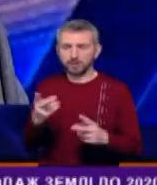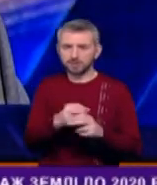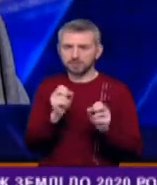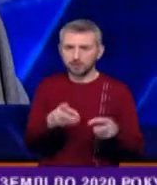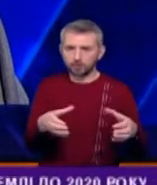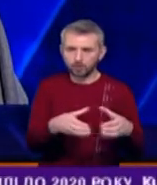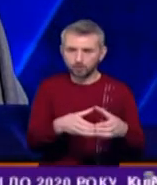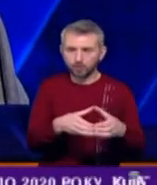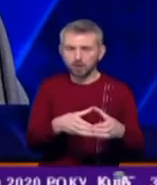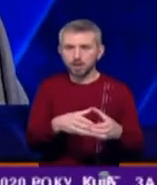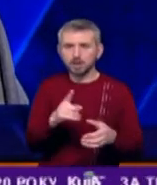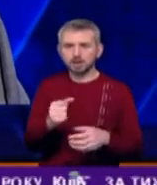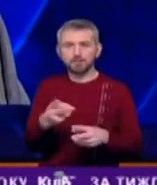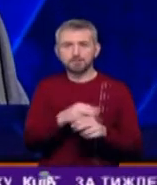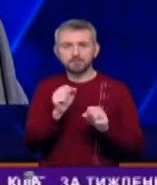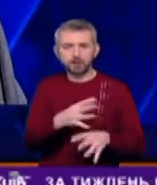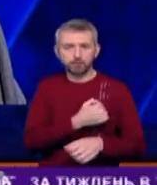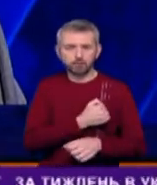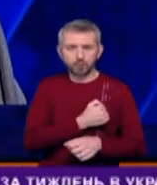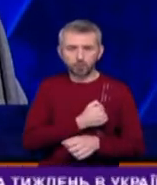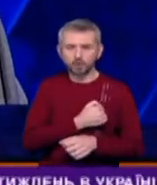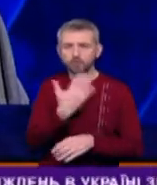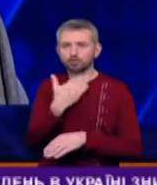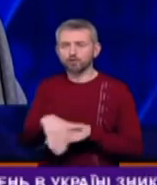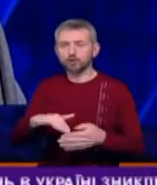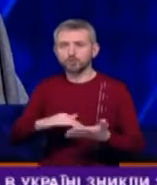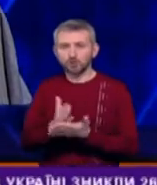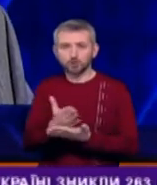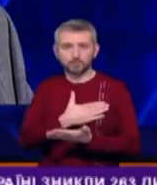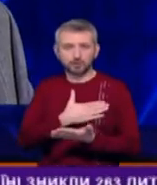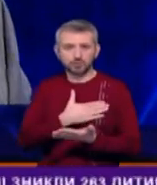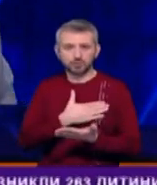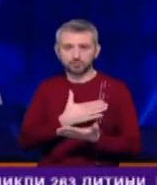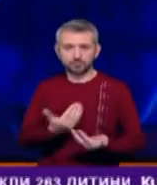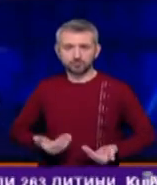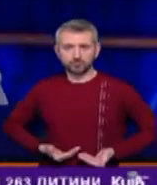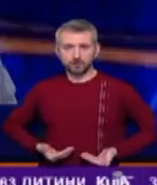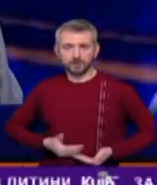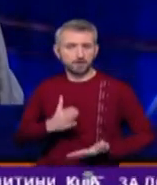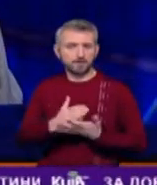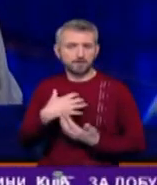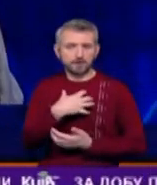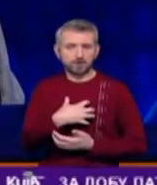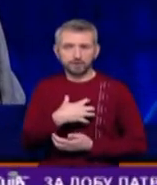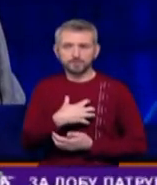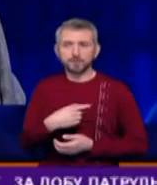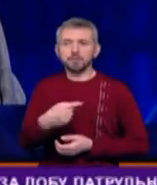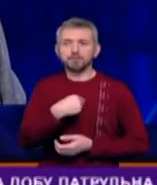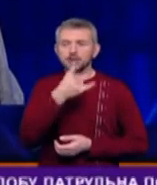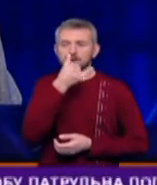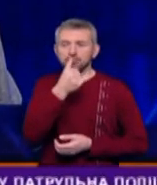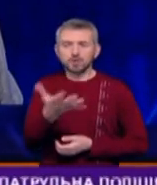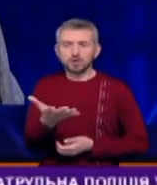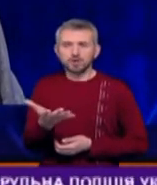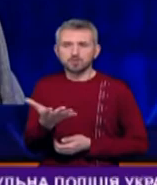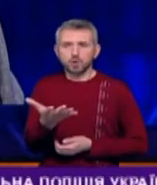блок, за безпеку і оборону, за зовнішню політику, що теж в наших реаліях є ключовим аспектом. Ми не можемо